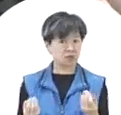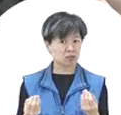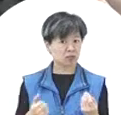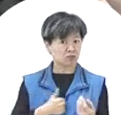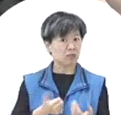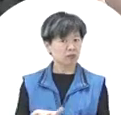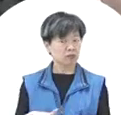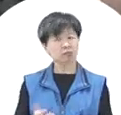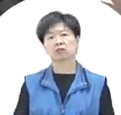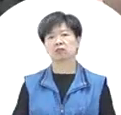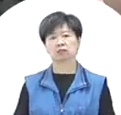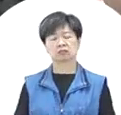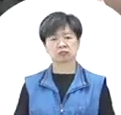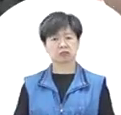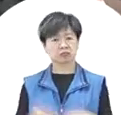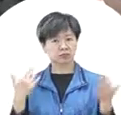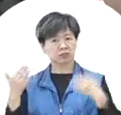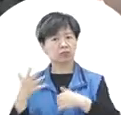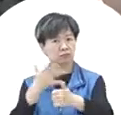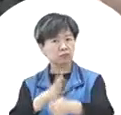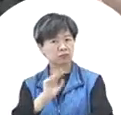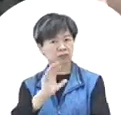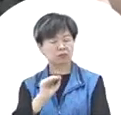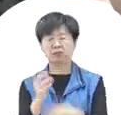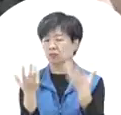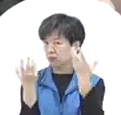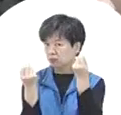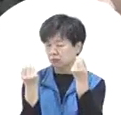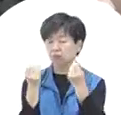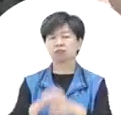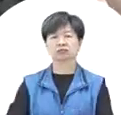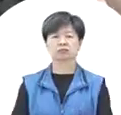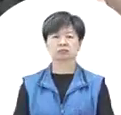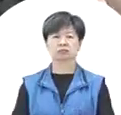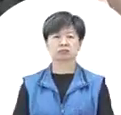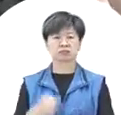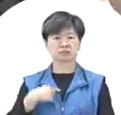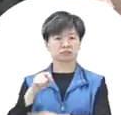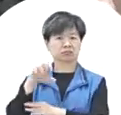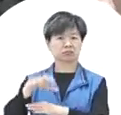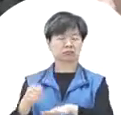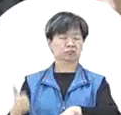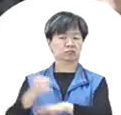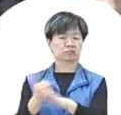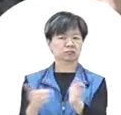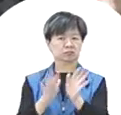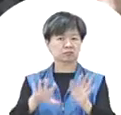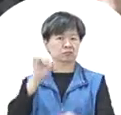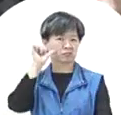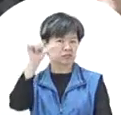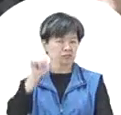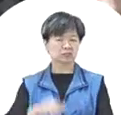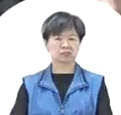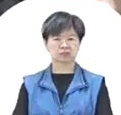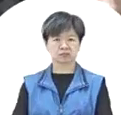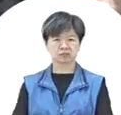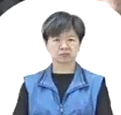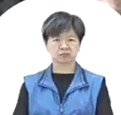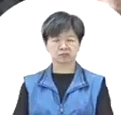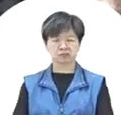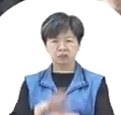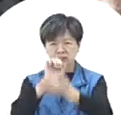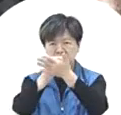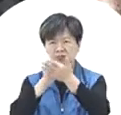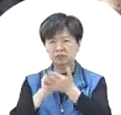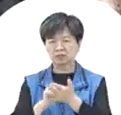因为这一 非常确定。你在讲有没有？ 没有。 好，光是我们办公室上任到现在才5个月，我们就已经收到了多起